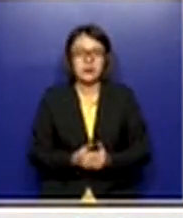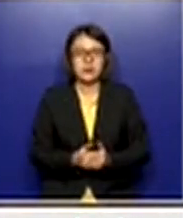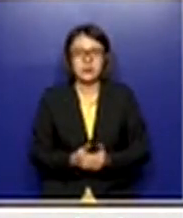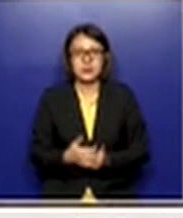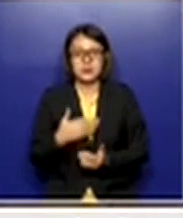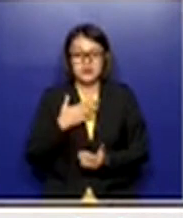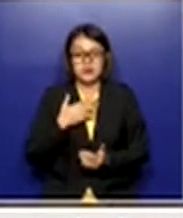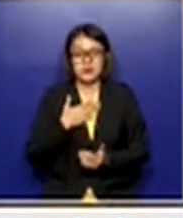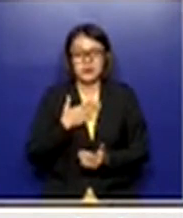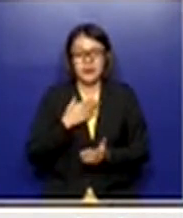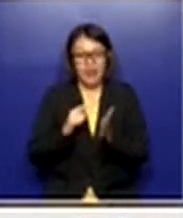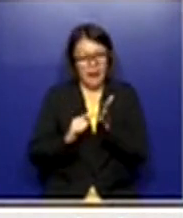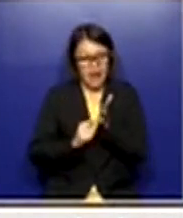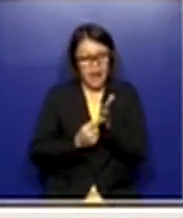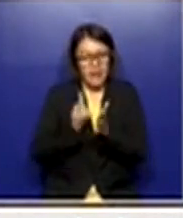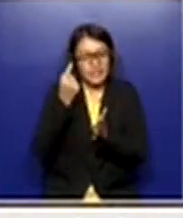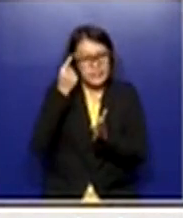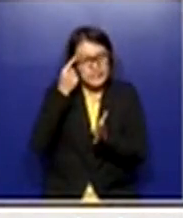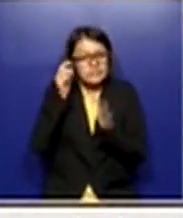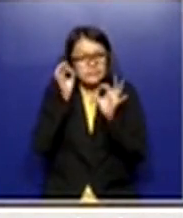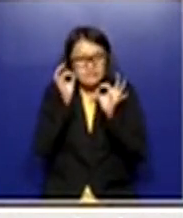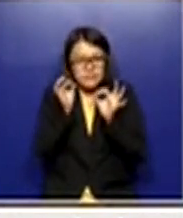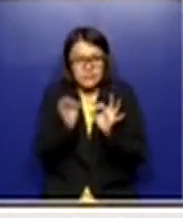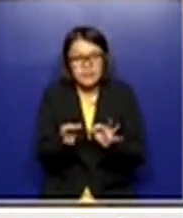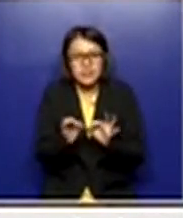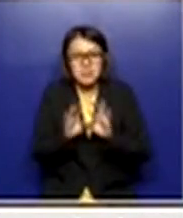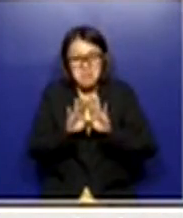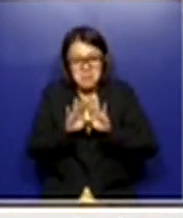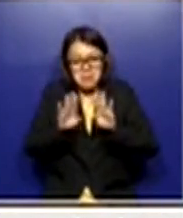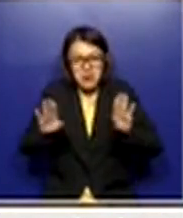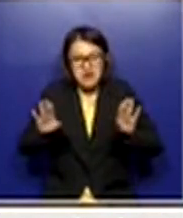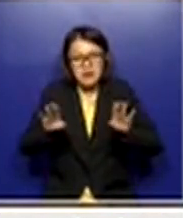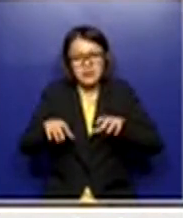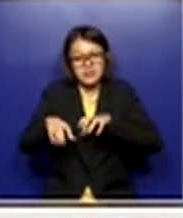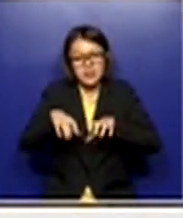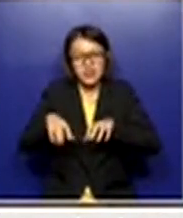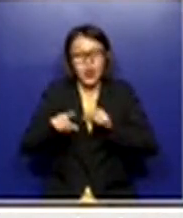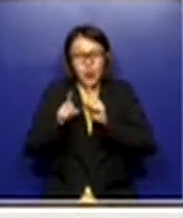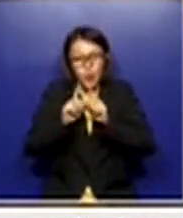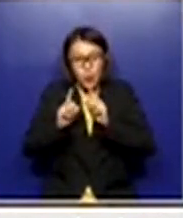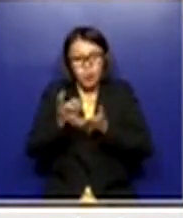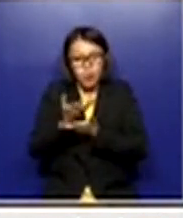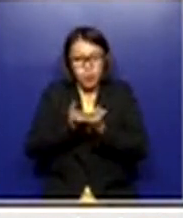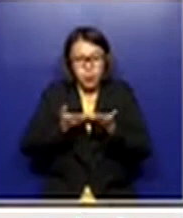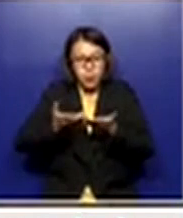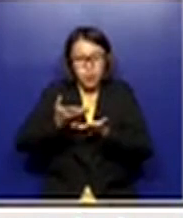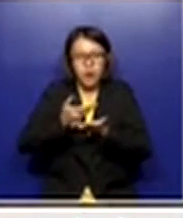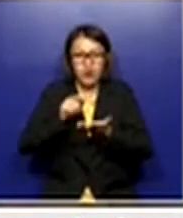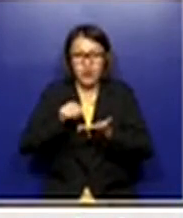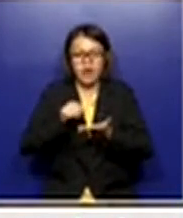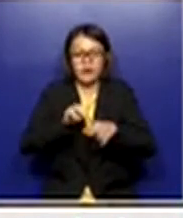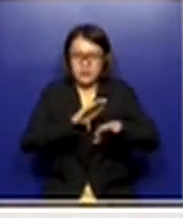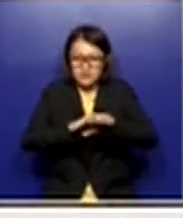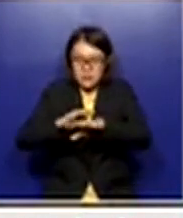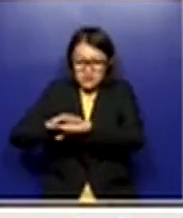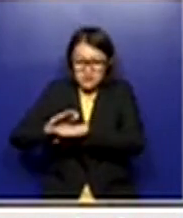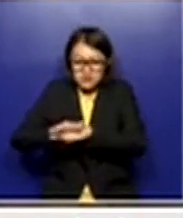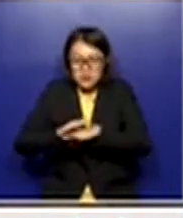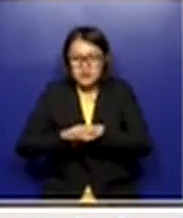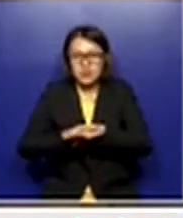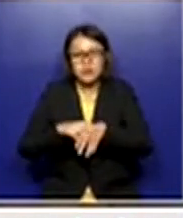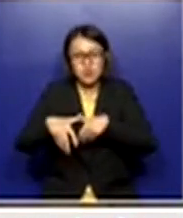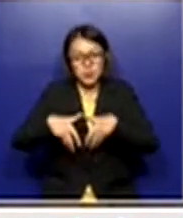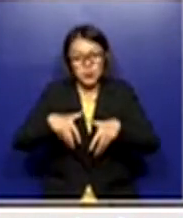เป็นสื่อแรกที่ตัดสินใจเปิดประเด็นและจัดเสวนาเรื่องฉากทัศน์ ื่อเตือนประชาชนว่าจะเกิดอะไร